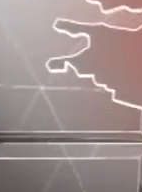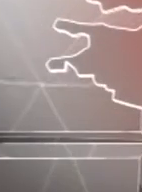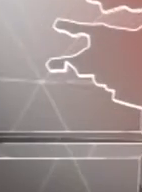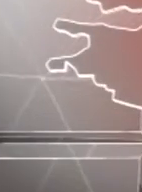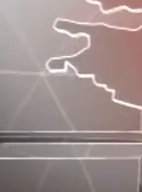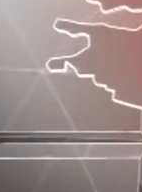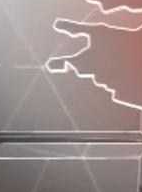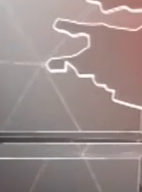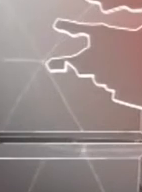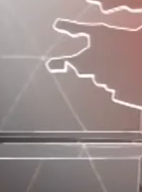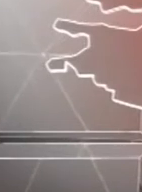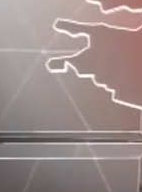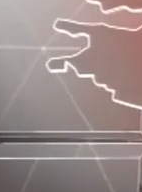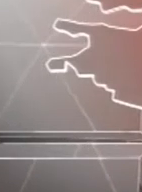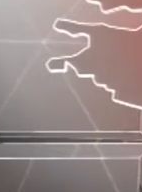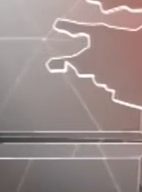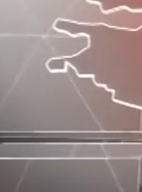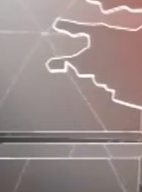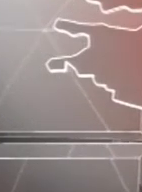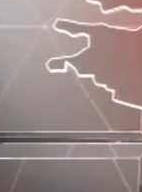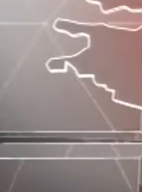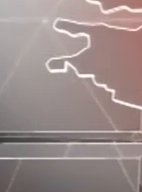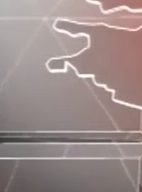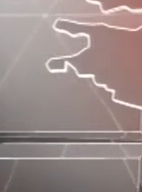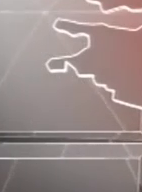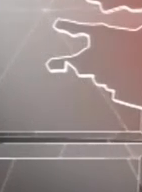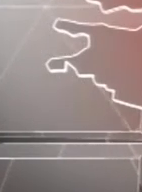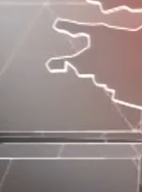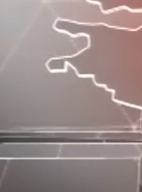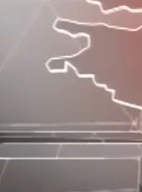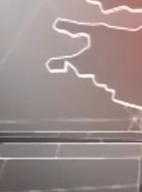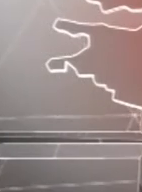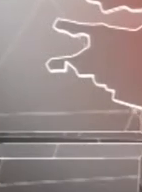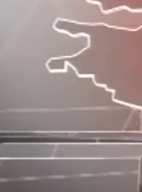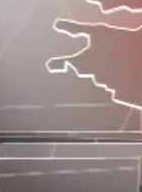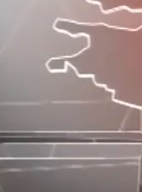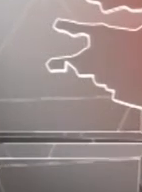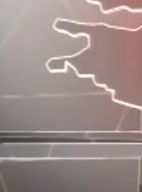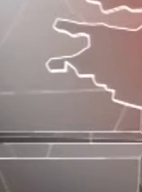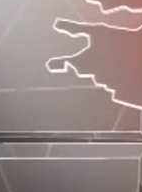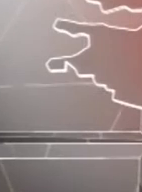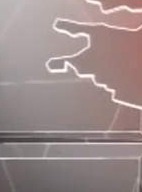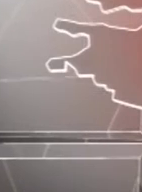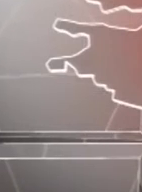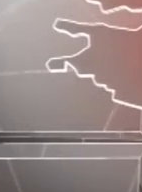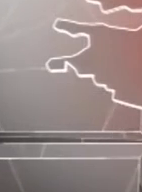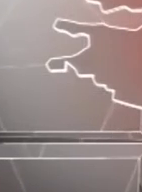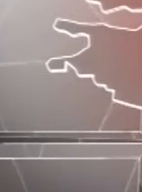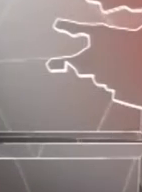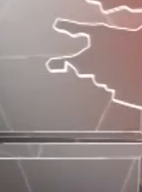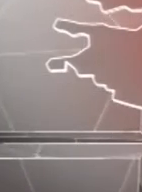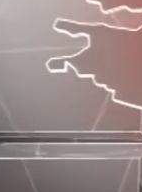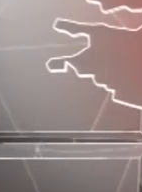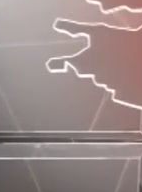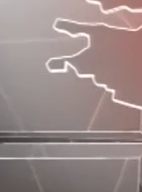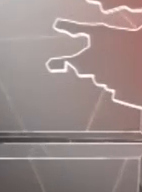Сьогодні вночі та завтра вдень по Херсону та області очікується мінлива хмарність без опадів. Вітер північно-східний 5-10 метрів за секунду.